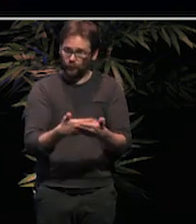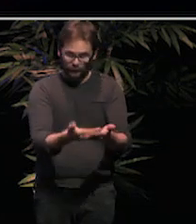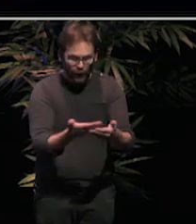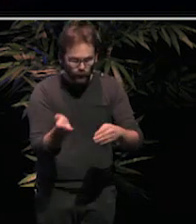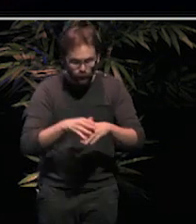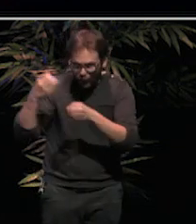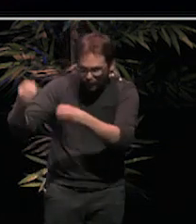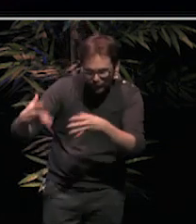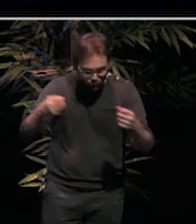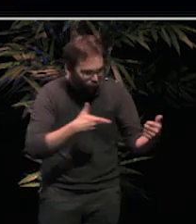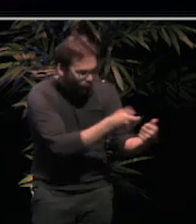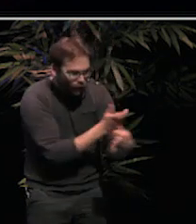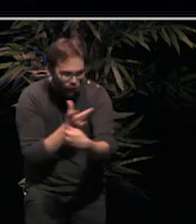coup.